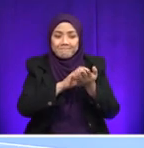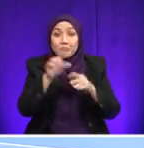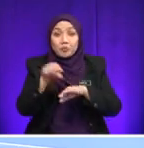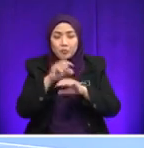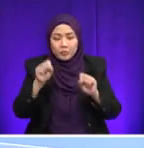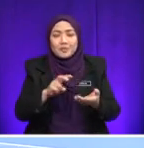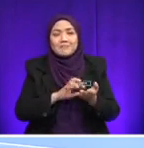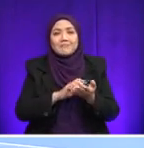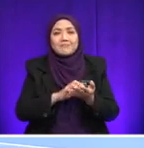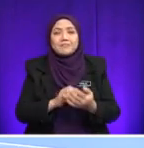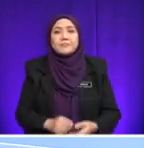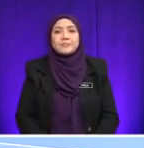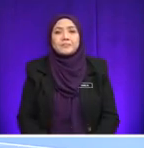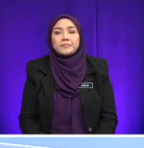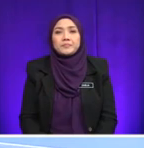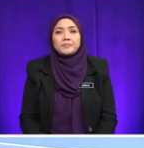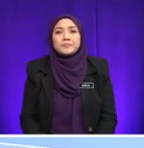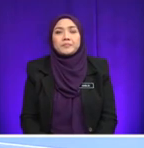oke oke